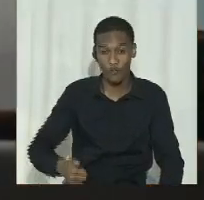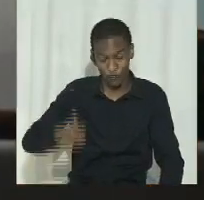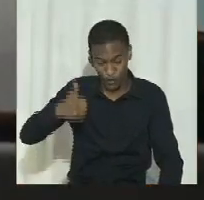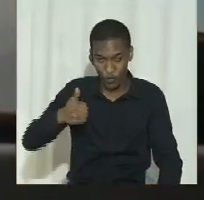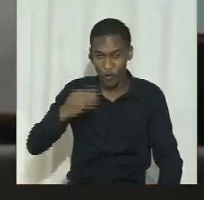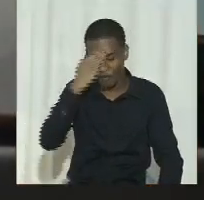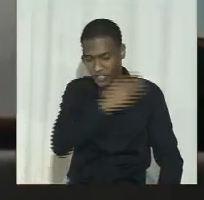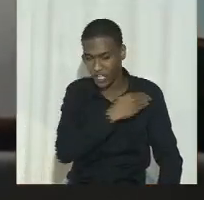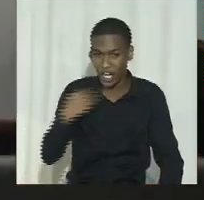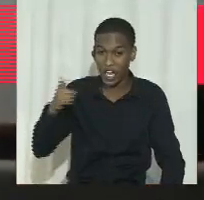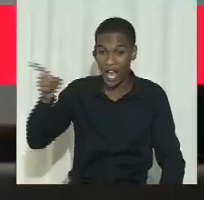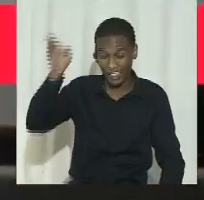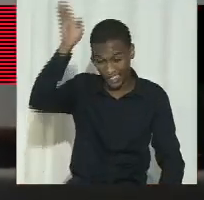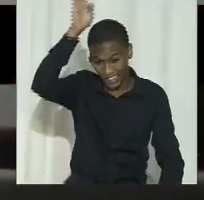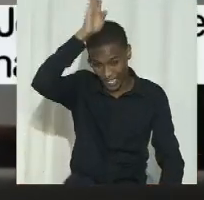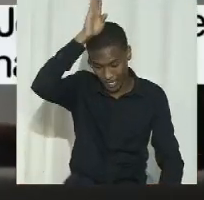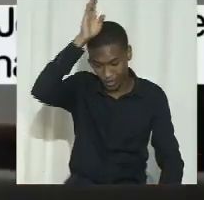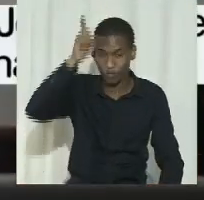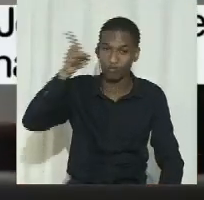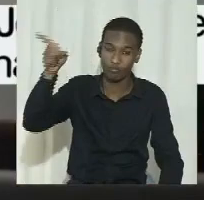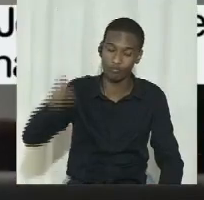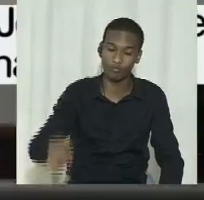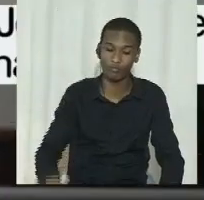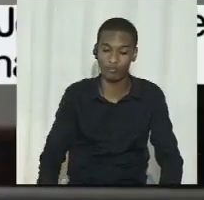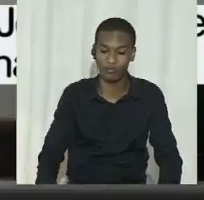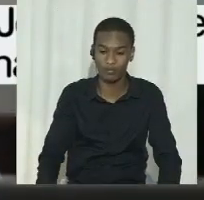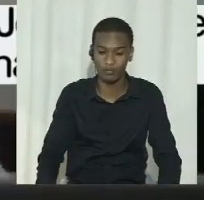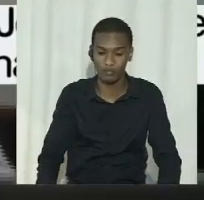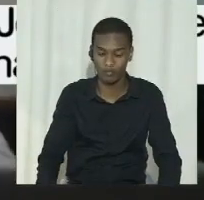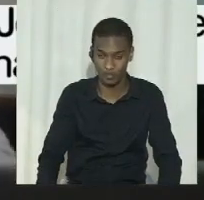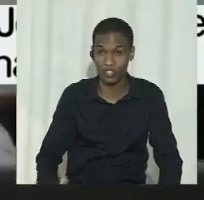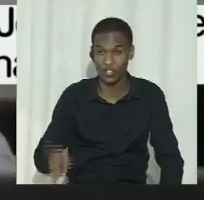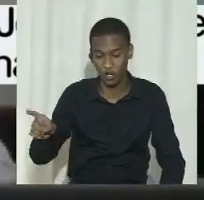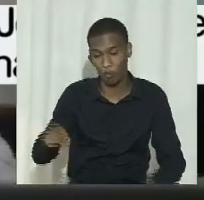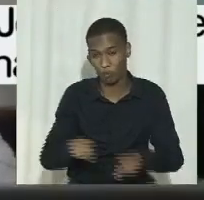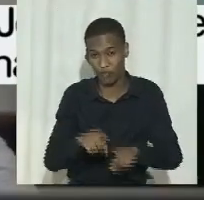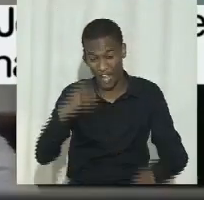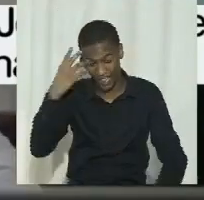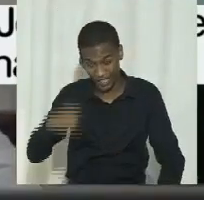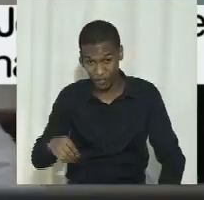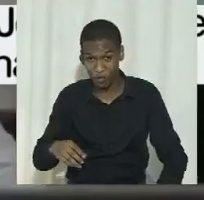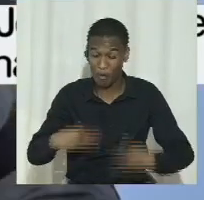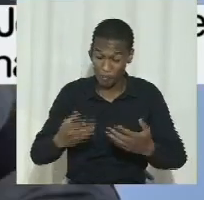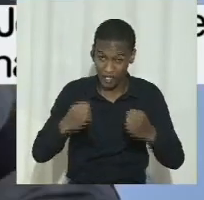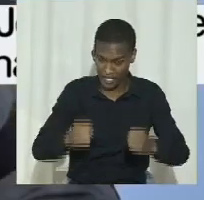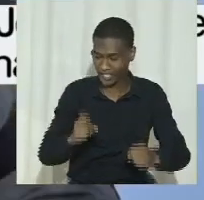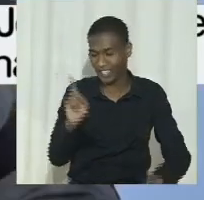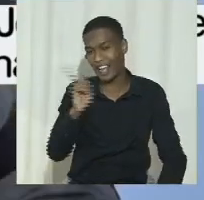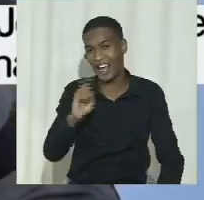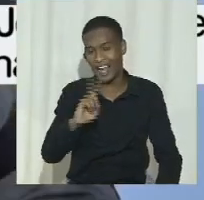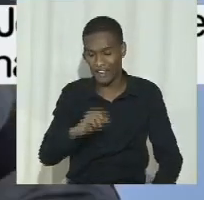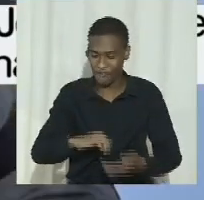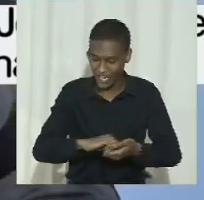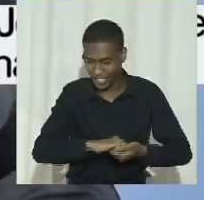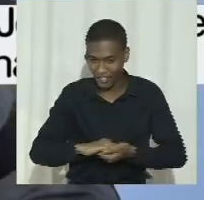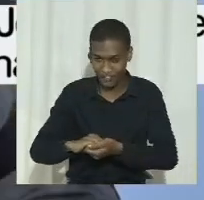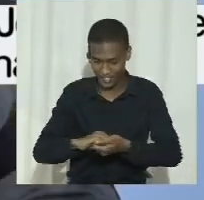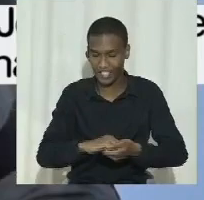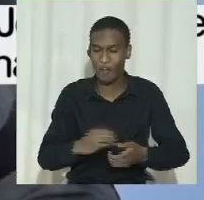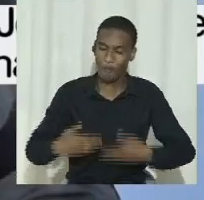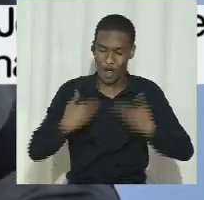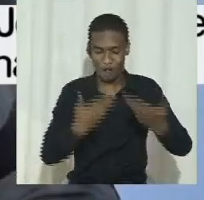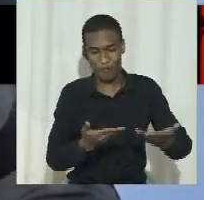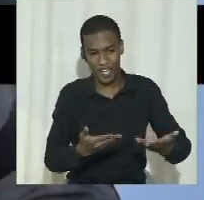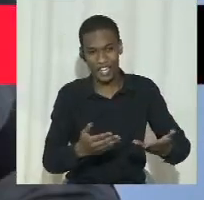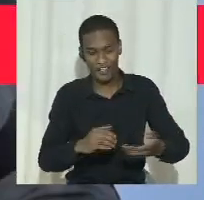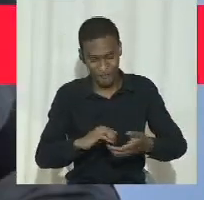ny faritra Diana Daodo Arona Mariska. Tsy adino ihany koa ny nankahery ny fianakaviany ity mahery fo tamin'ny fitsaboana ny